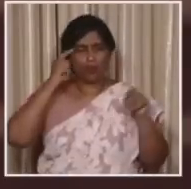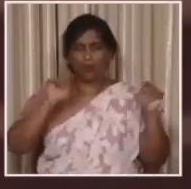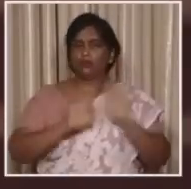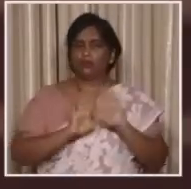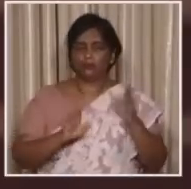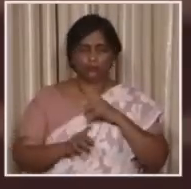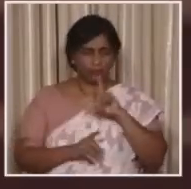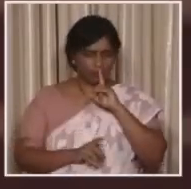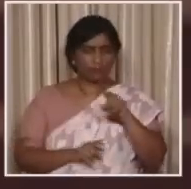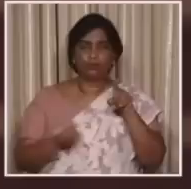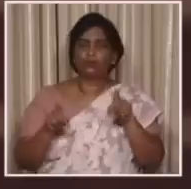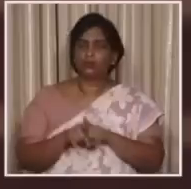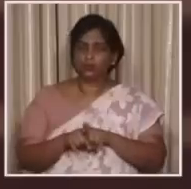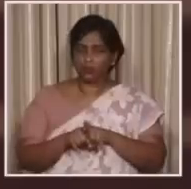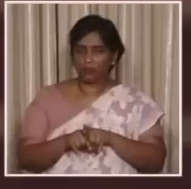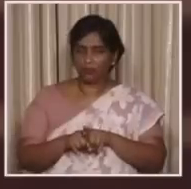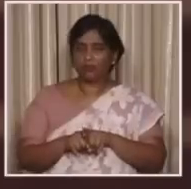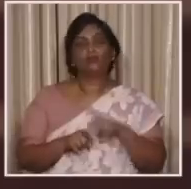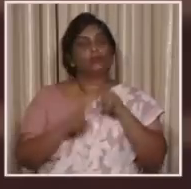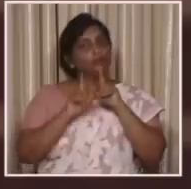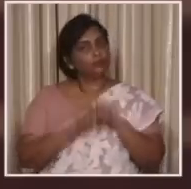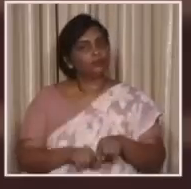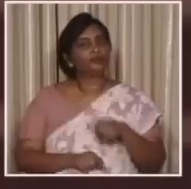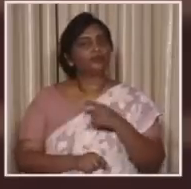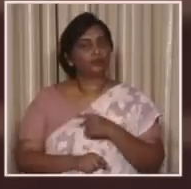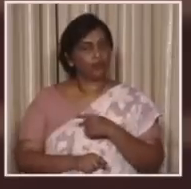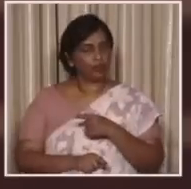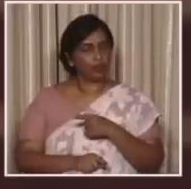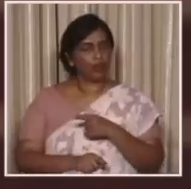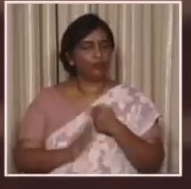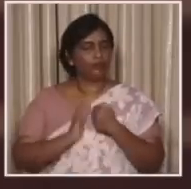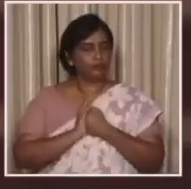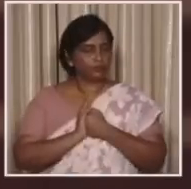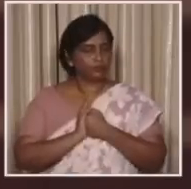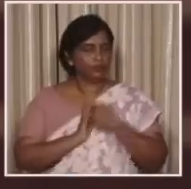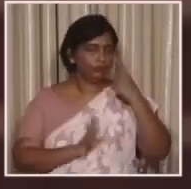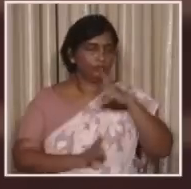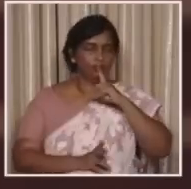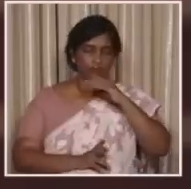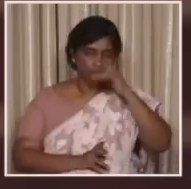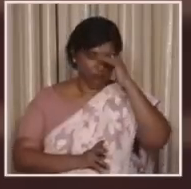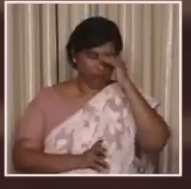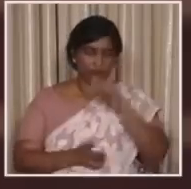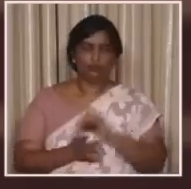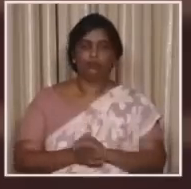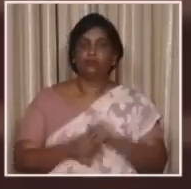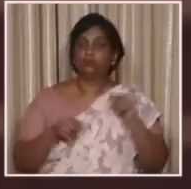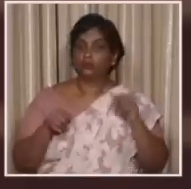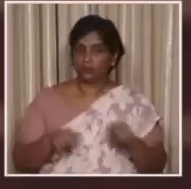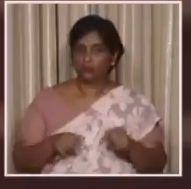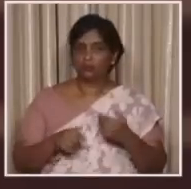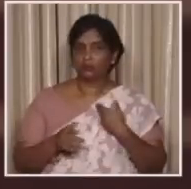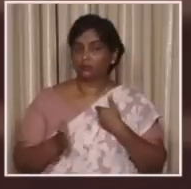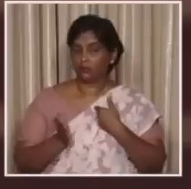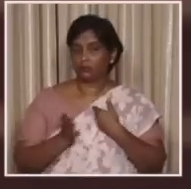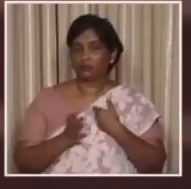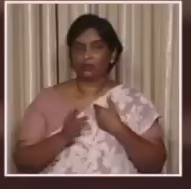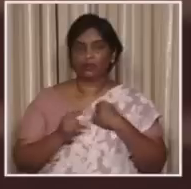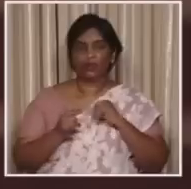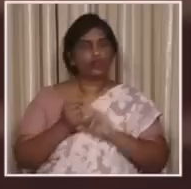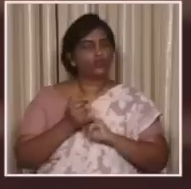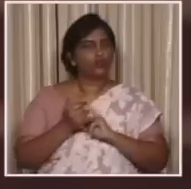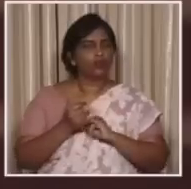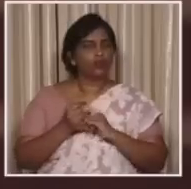එක මම කියනවා. ඒ නිසා ඒ වගේම ගරු නියෝජ්‍ය කතානායකතුමනි දැන් මේ මංගව තියෙනවා මේ සොනික්